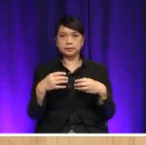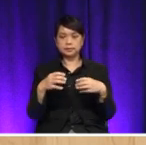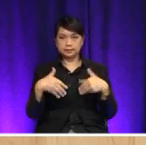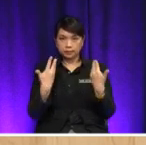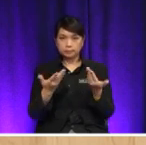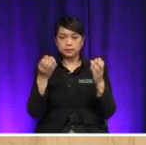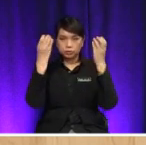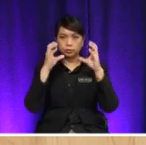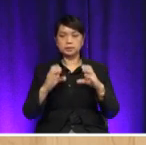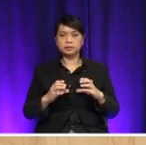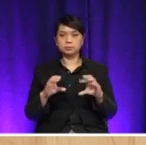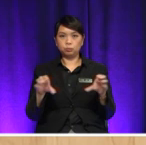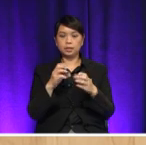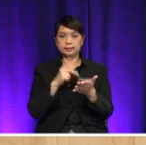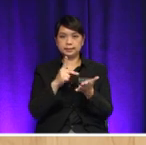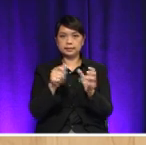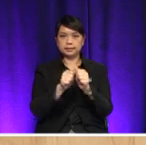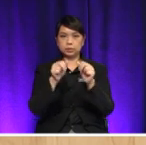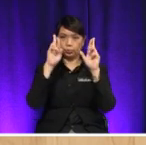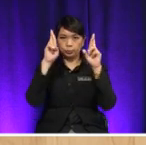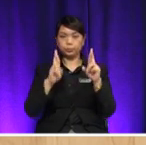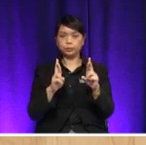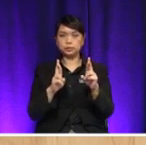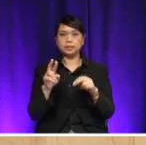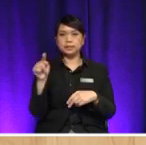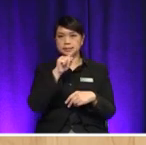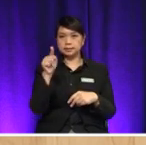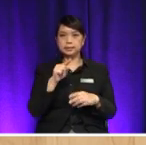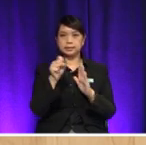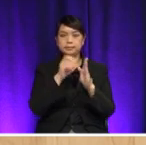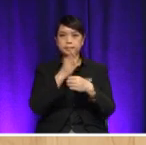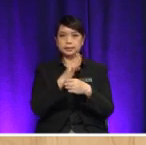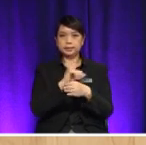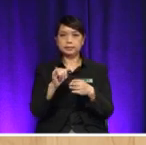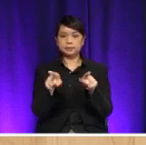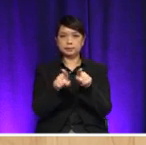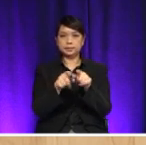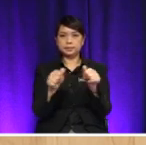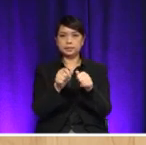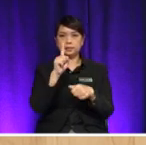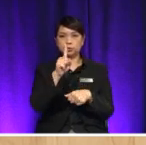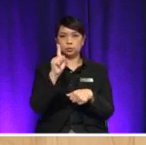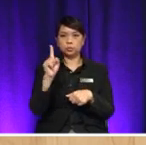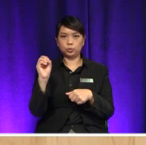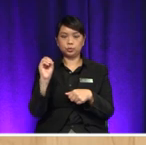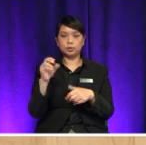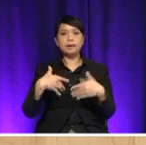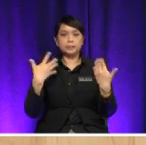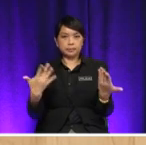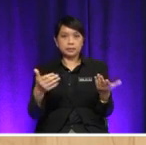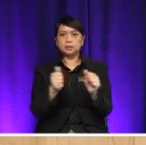= Z Oke maka kasih itu kita akan dapat lah Z sebenarnya adalah persamaan dengan 110 Oke